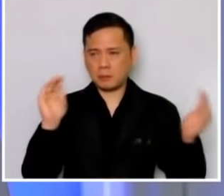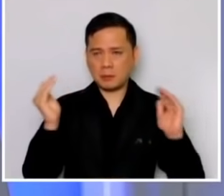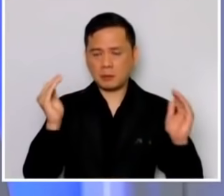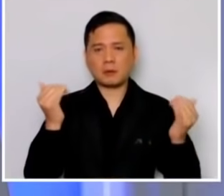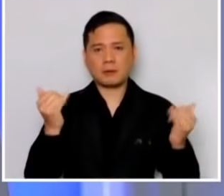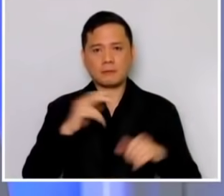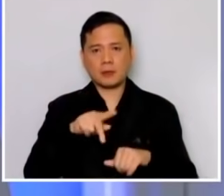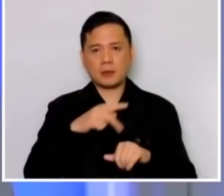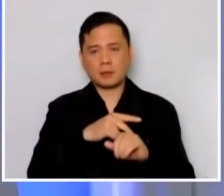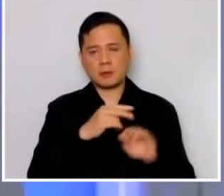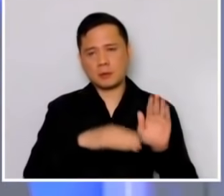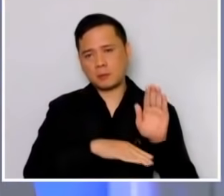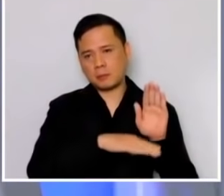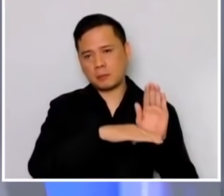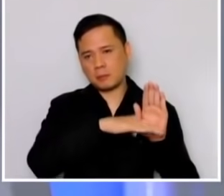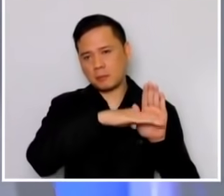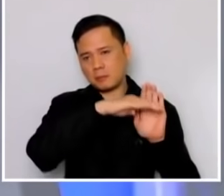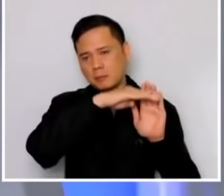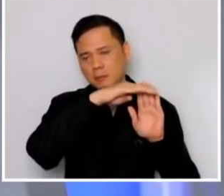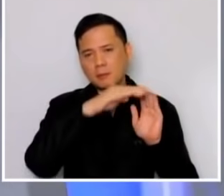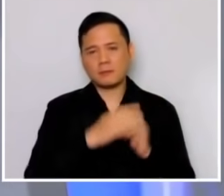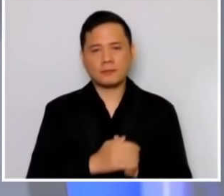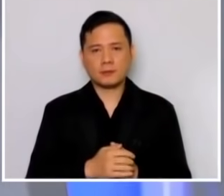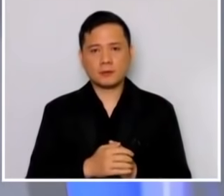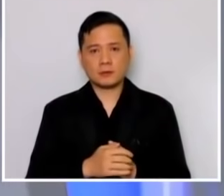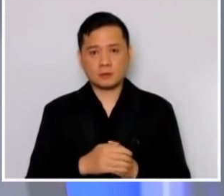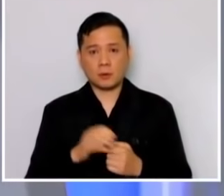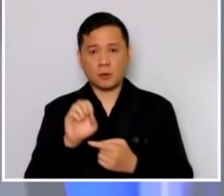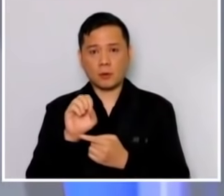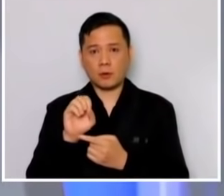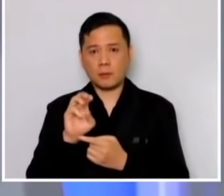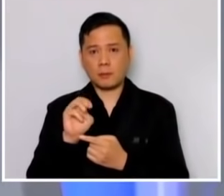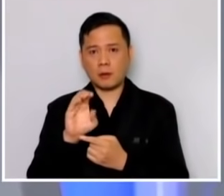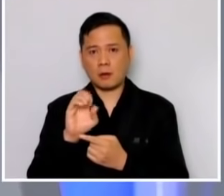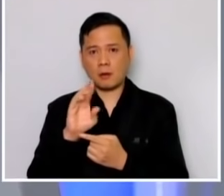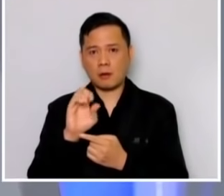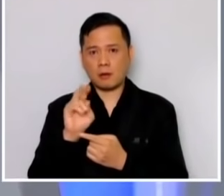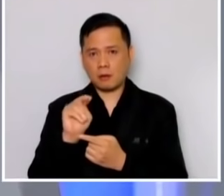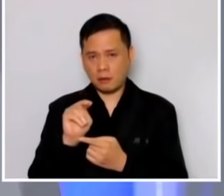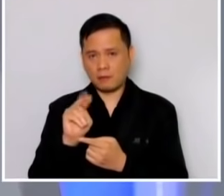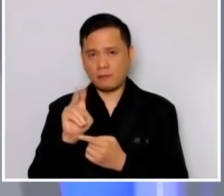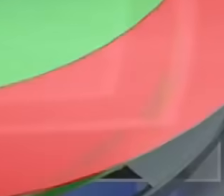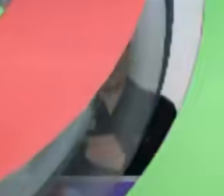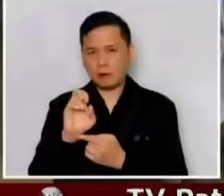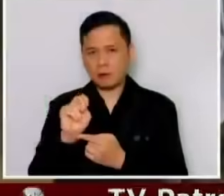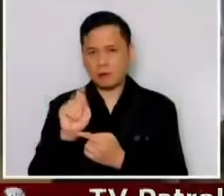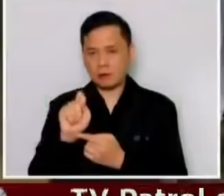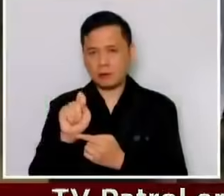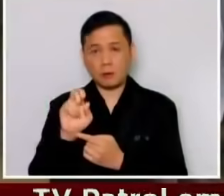kailangang mag-panic ang publiko. Magpapatrol, Rafael Bosan.